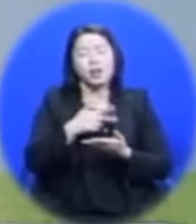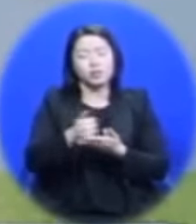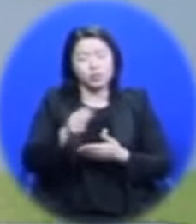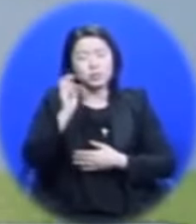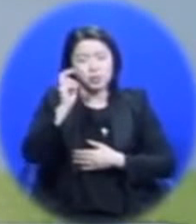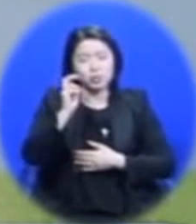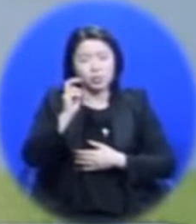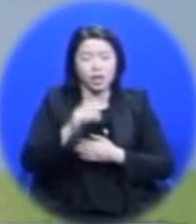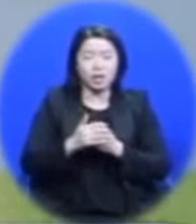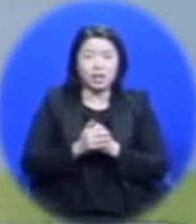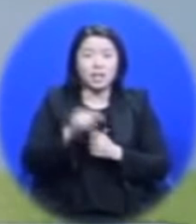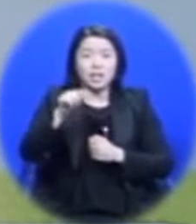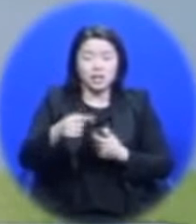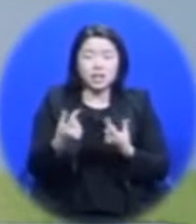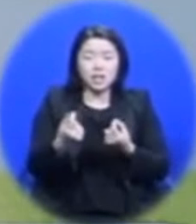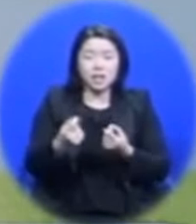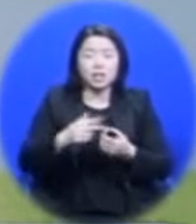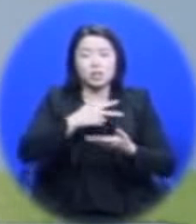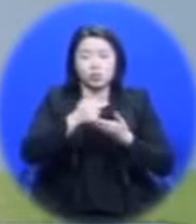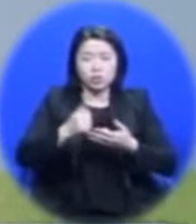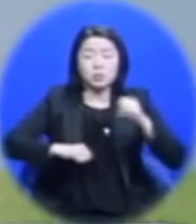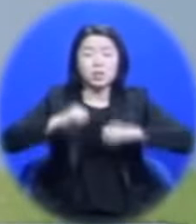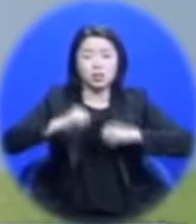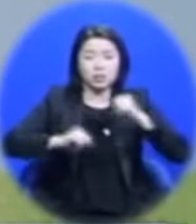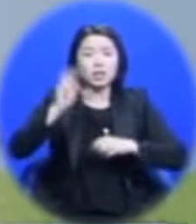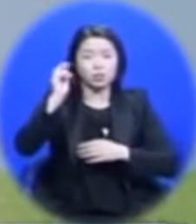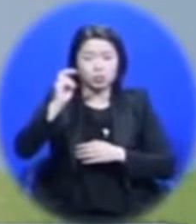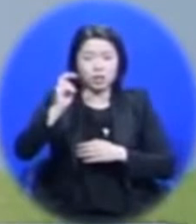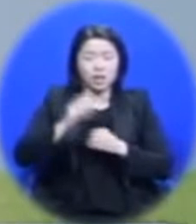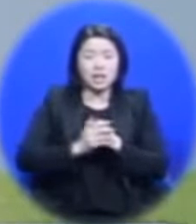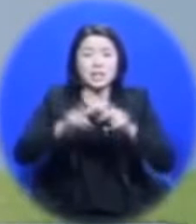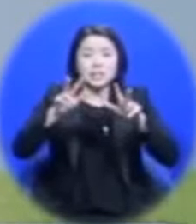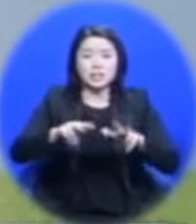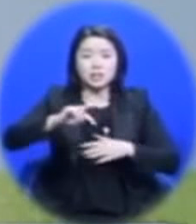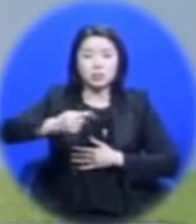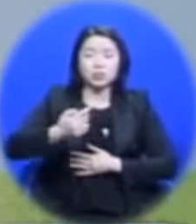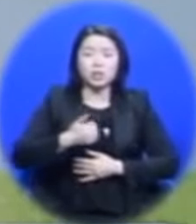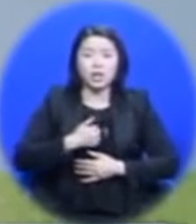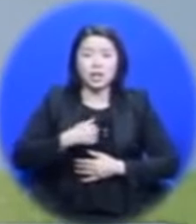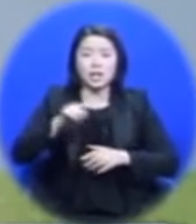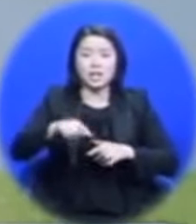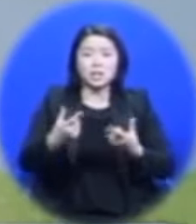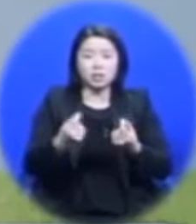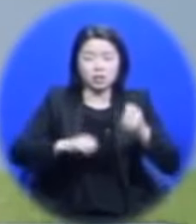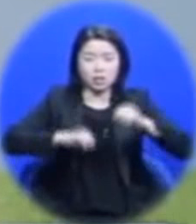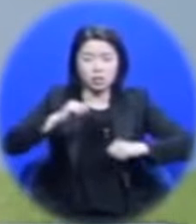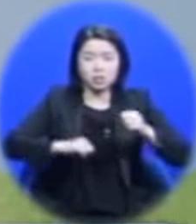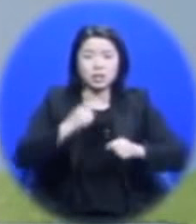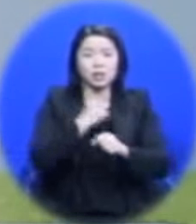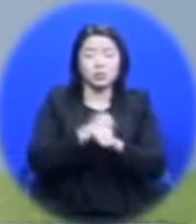주님이시구나. 이게 주님의 역사였구나. 지금도 내게 이렇게 역사하고 계시네.